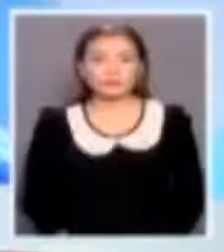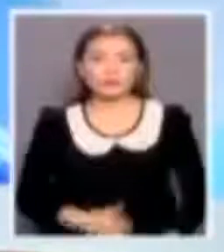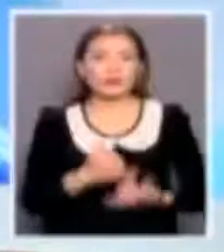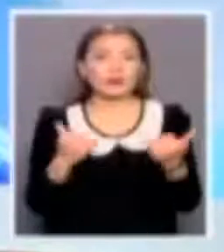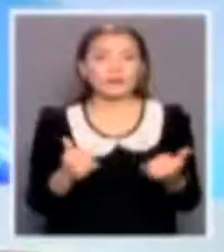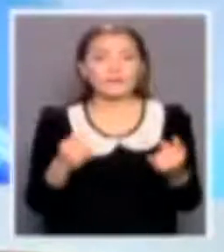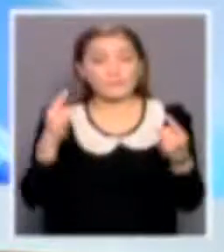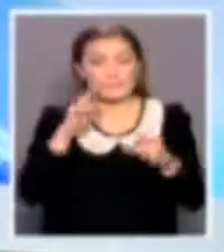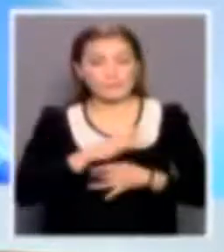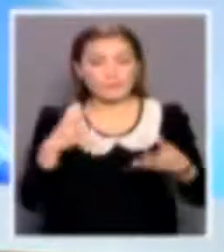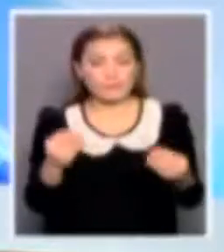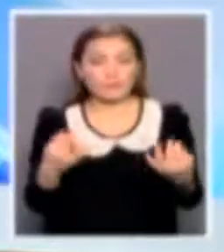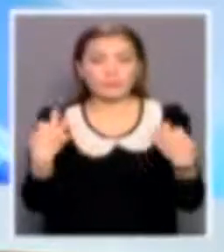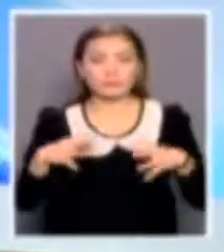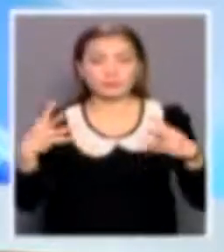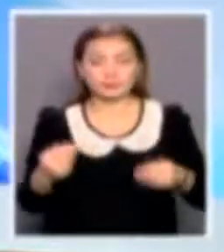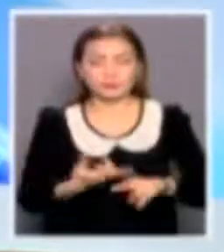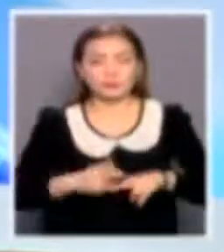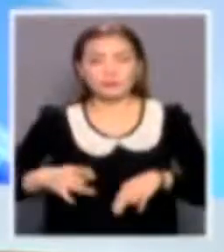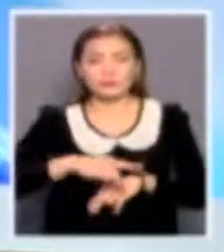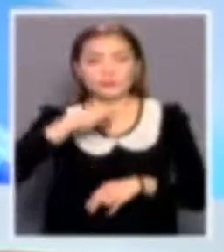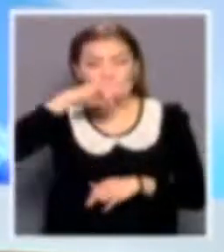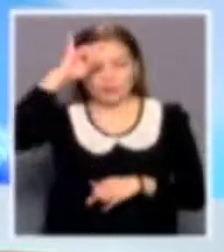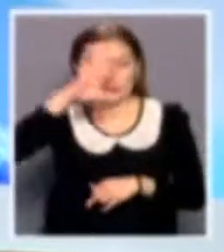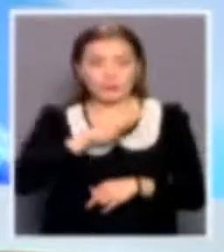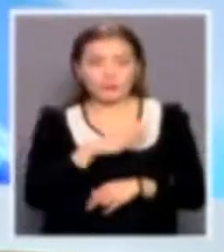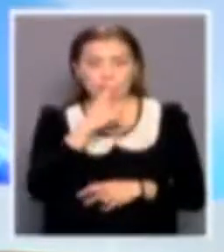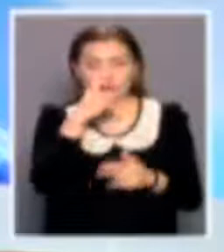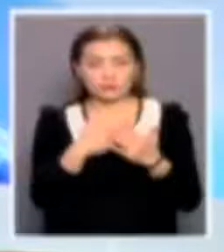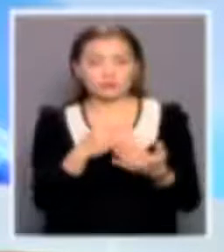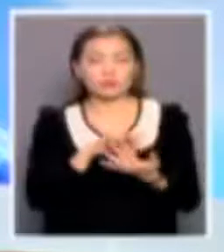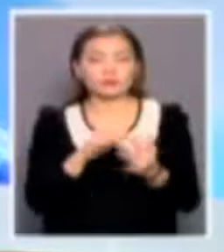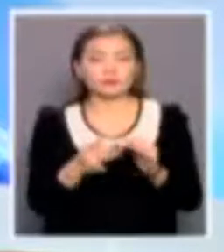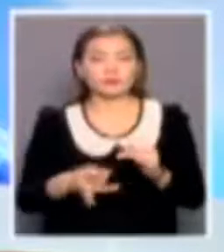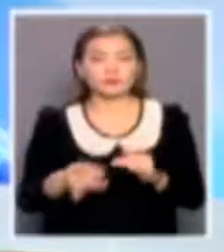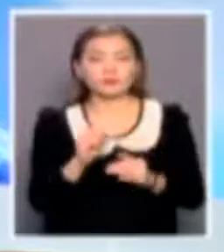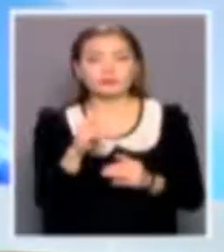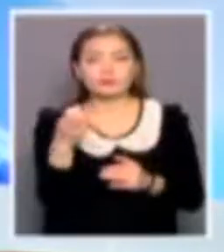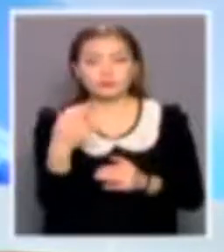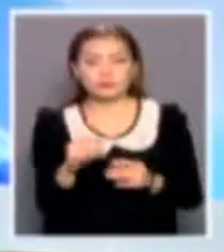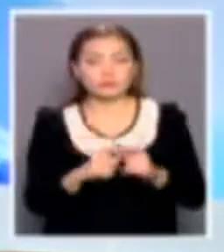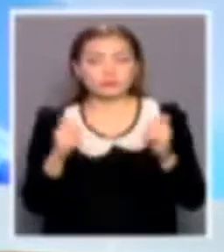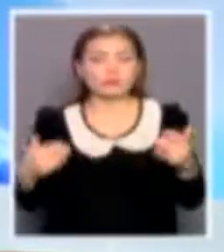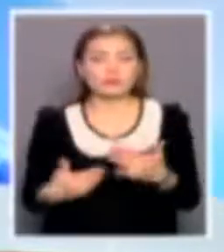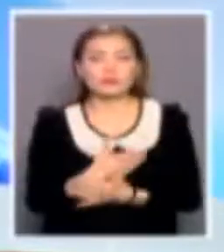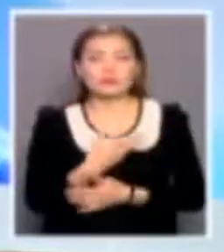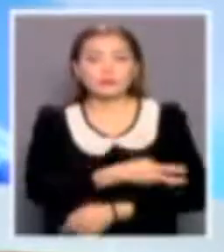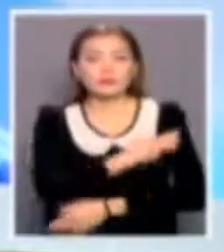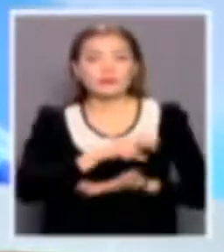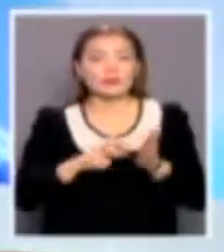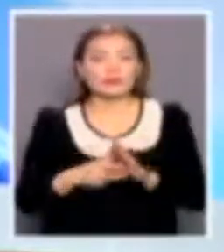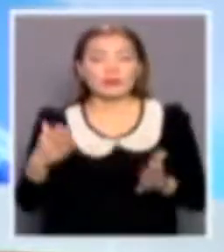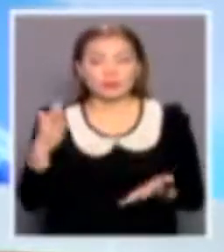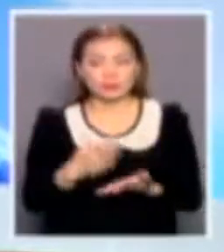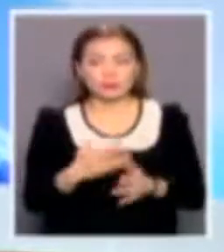Сегодня, накануне праздника Дня независимости Республики Казахстан, в пригородном населенном пункте Аксай открылась новая врачебная